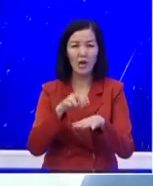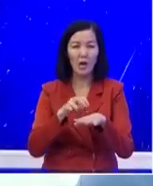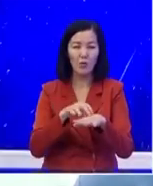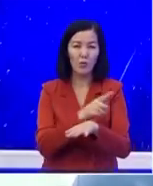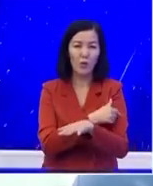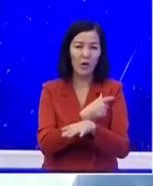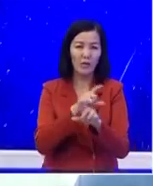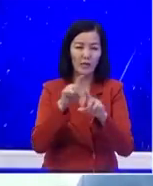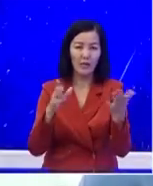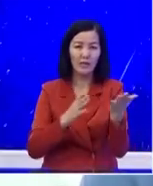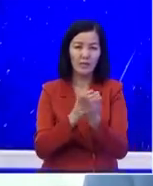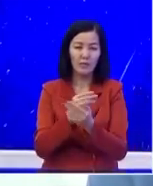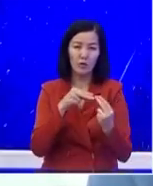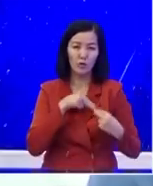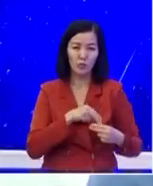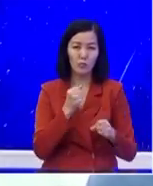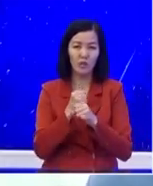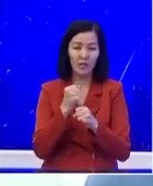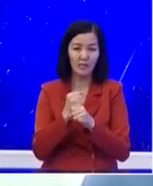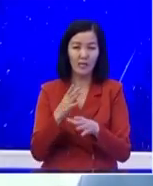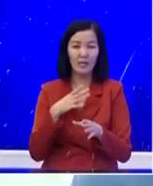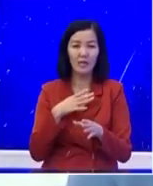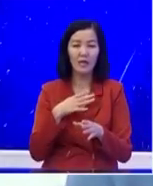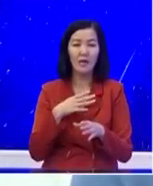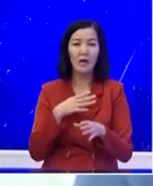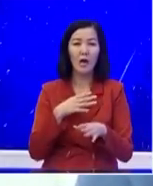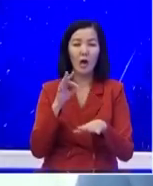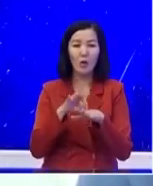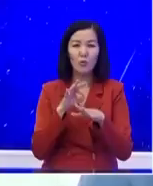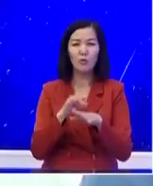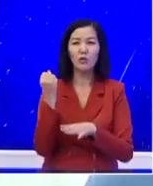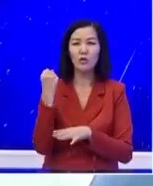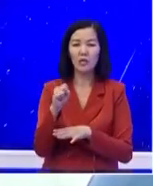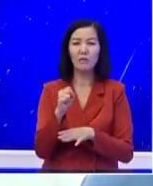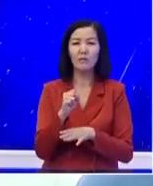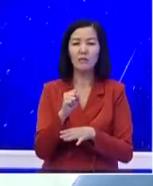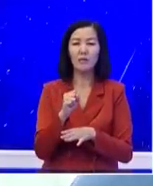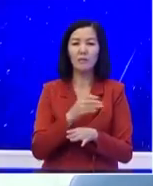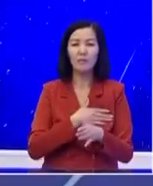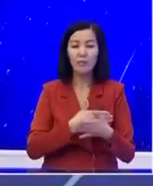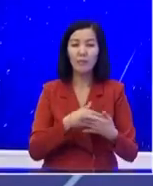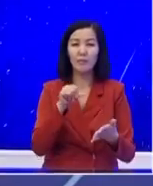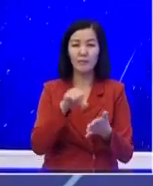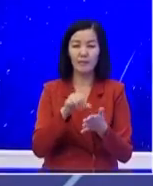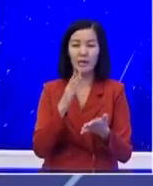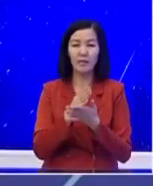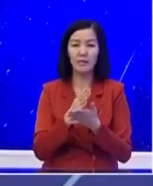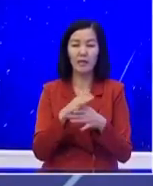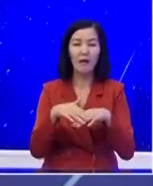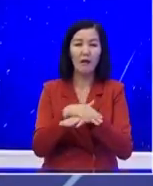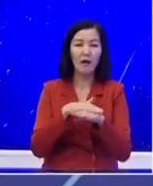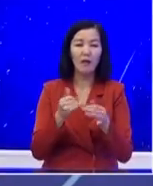қызметкерлер. Осындай пандемияны жұғамыз деп, бәр күшін сол жерге салды. Халық